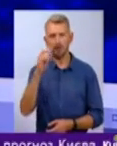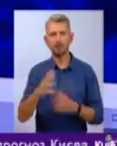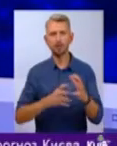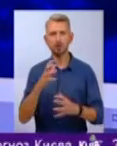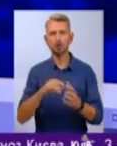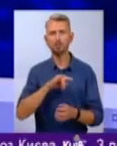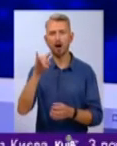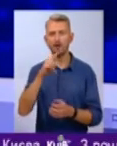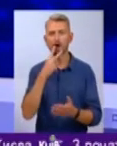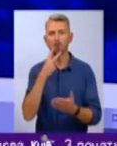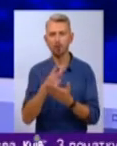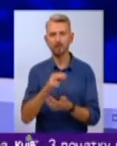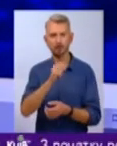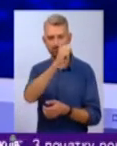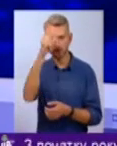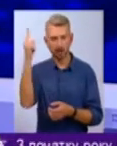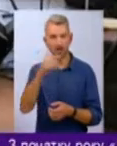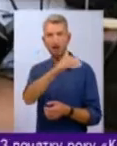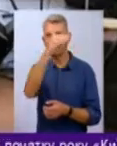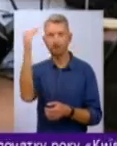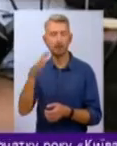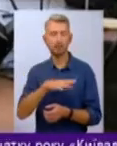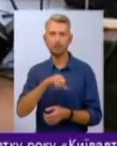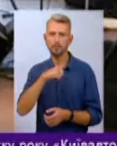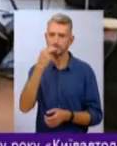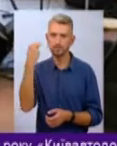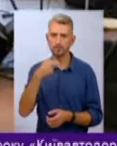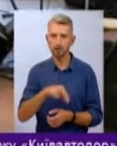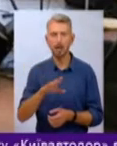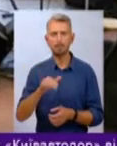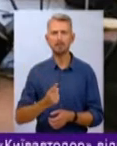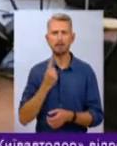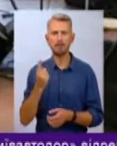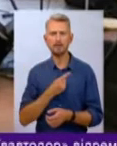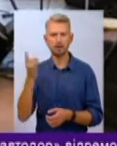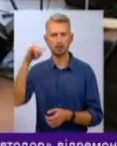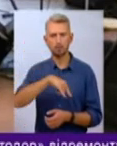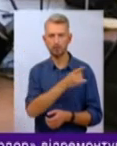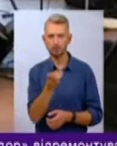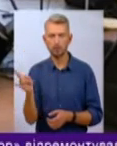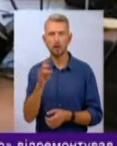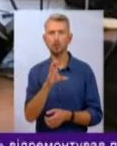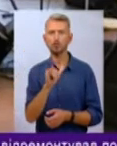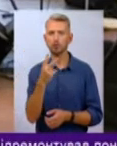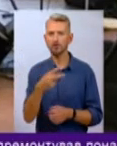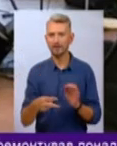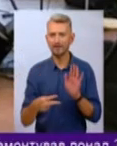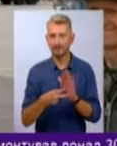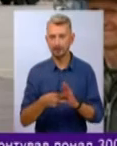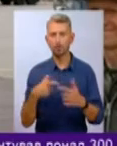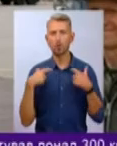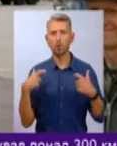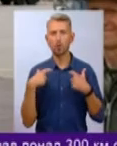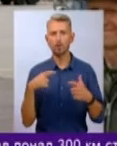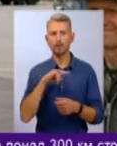міжнародному авіапоказі в Чехії. В небі рівних йому не знайшлося. Після майстерних маневрів на винищувачі Су-27 полковник повітряних